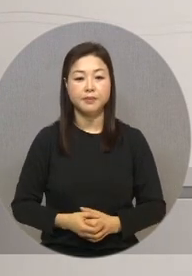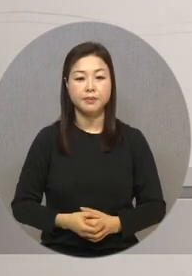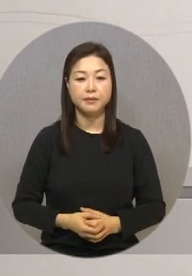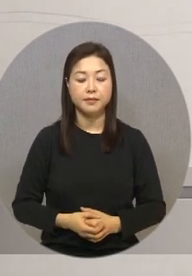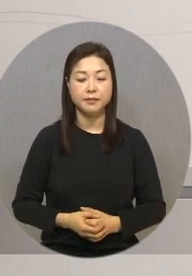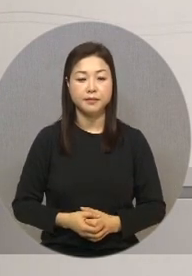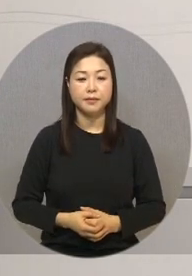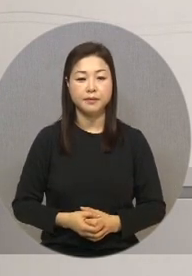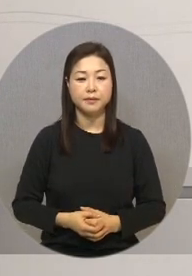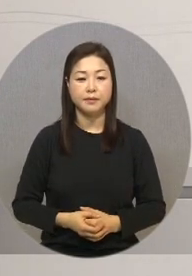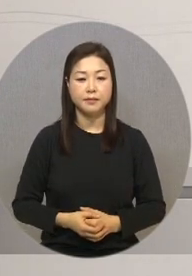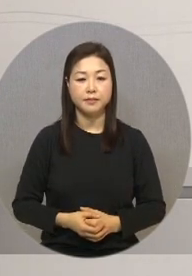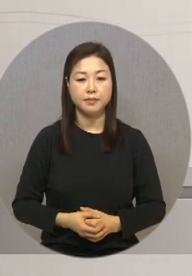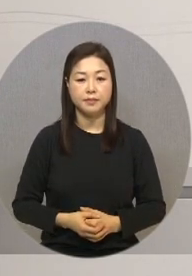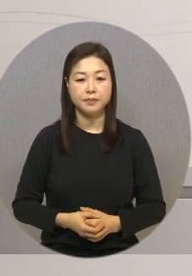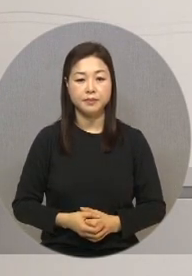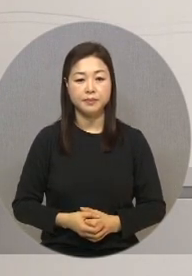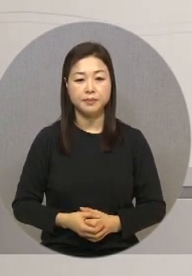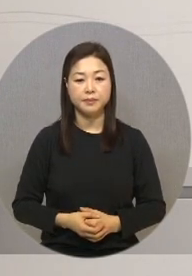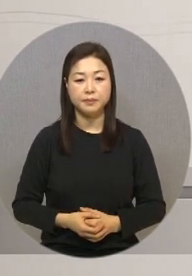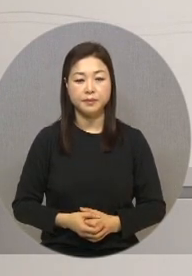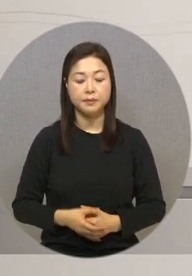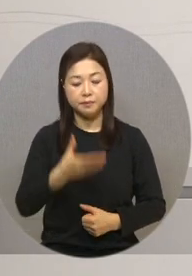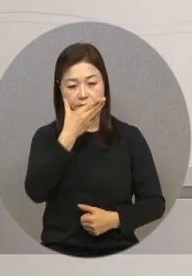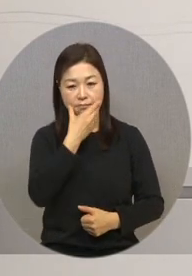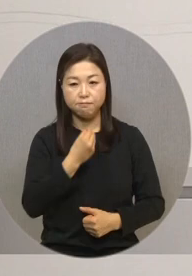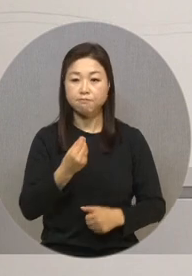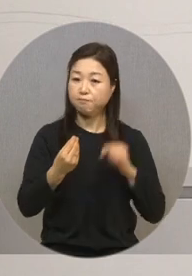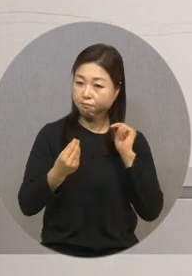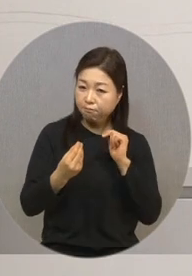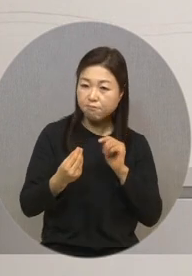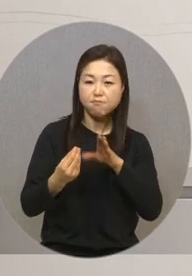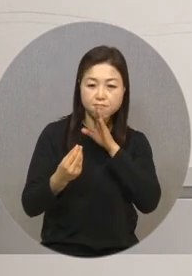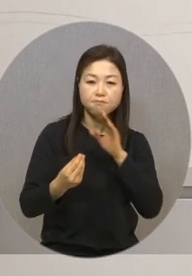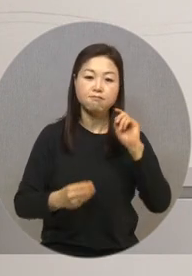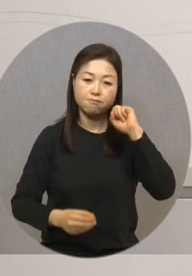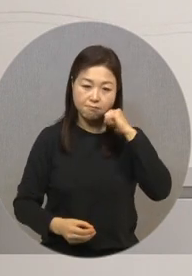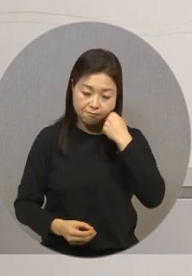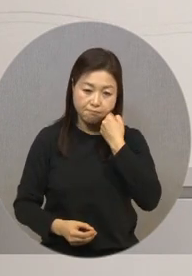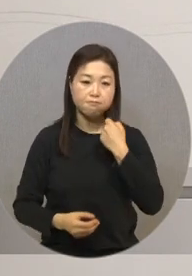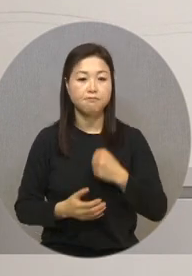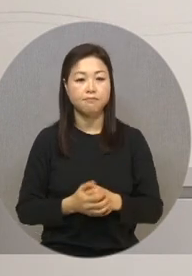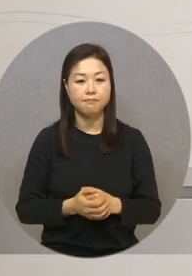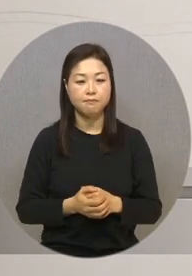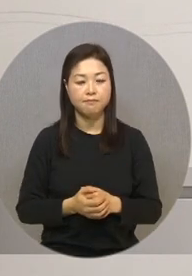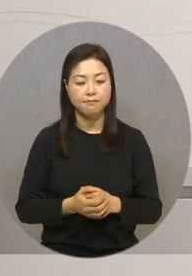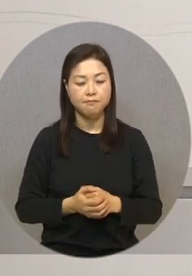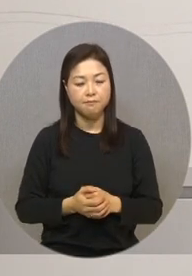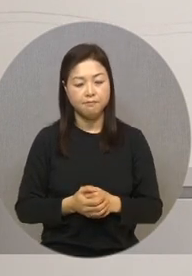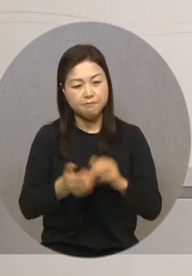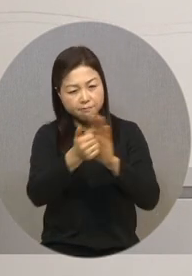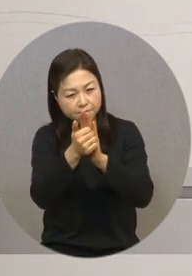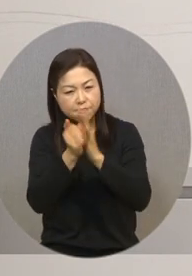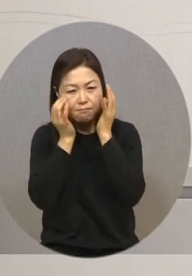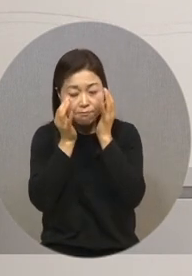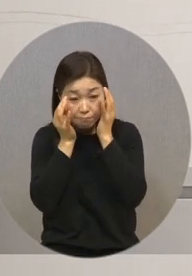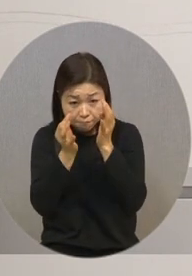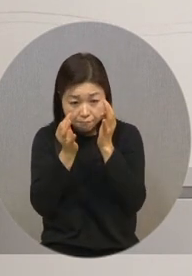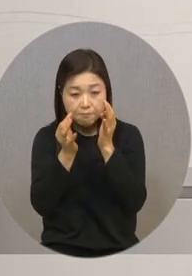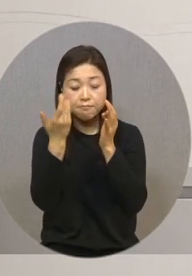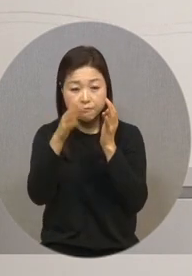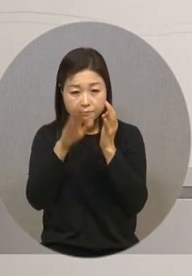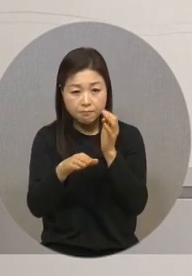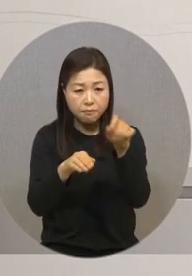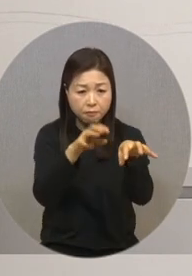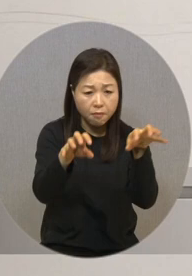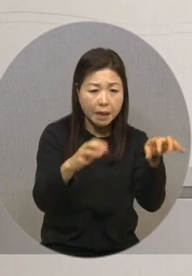저희가 복지가 참 어려운 것 같습니다. 아무리 잘해드리려고 해도 어느 한 구석에는 항상 부족함이